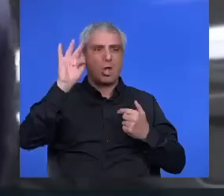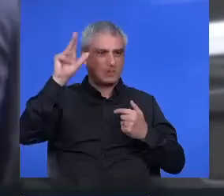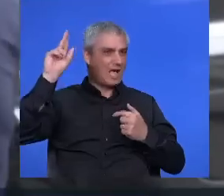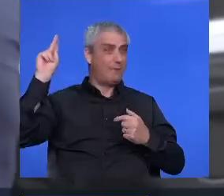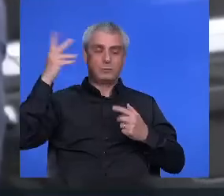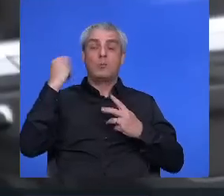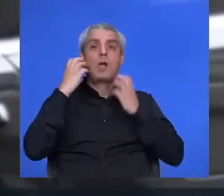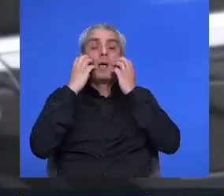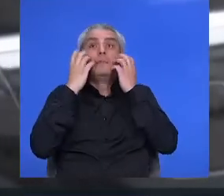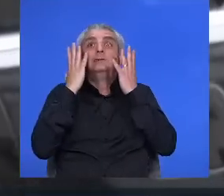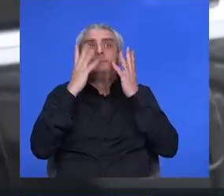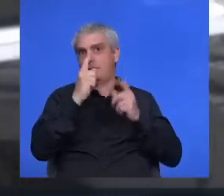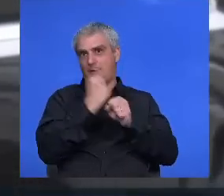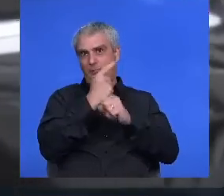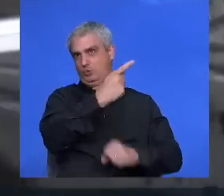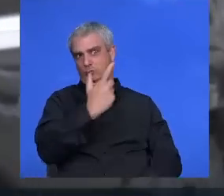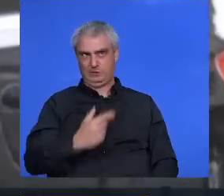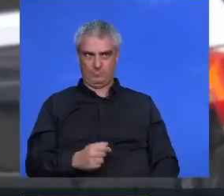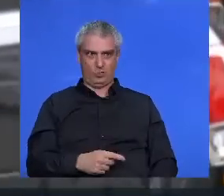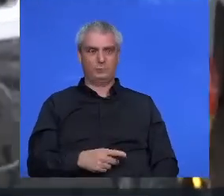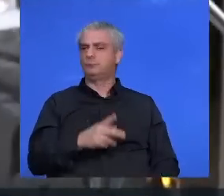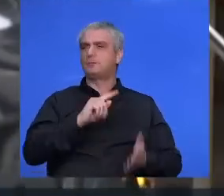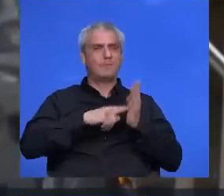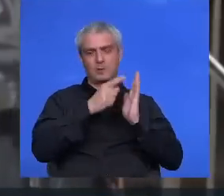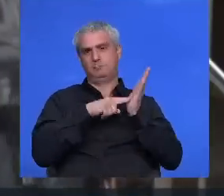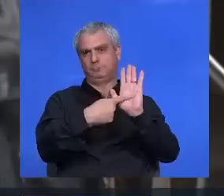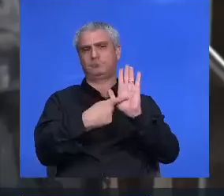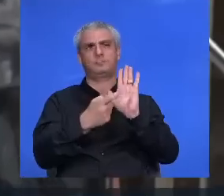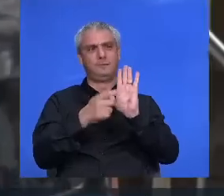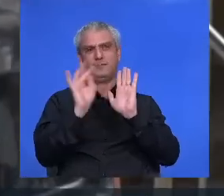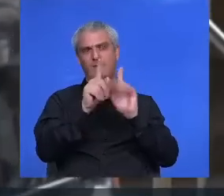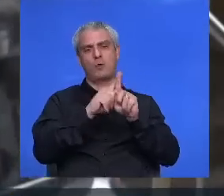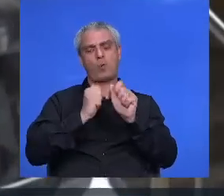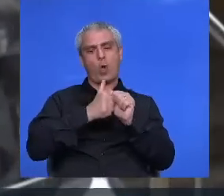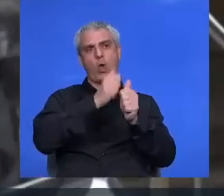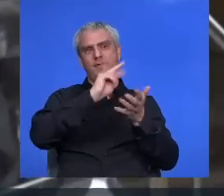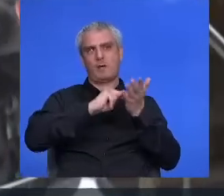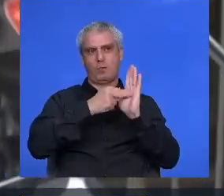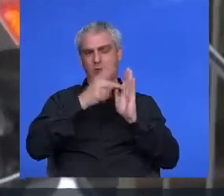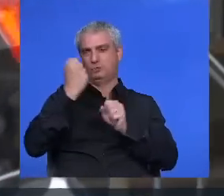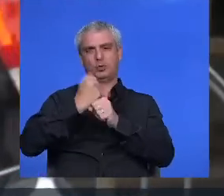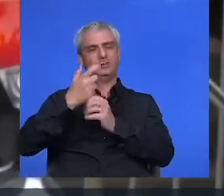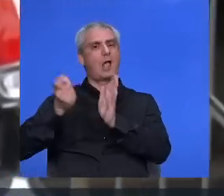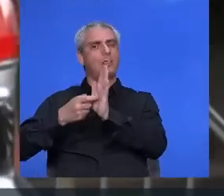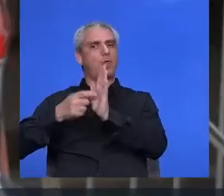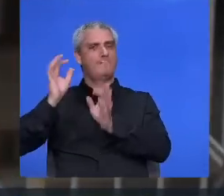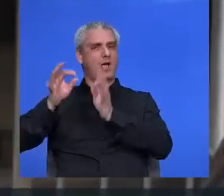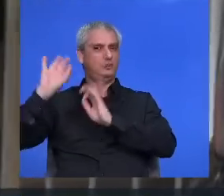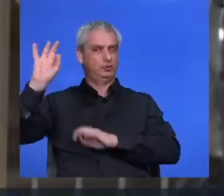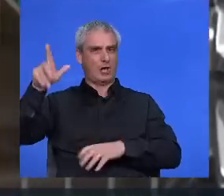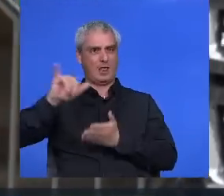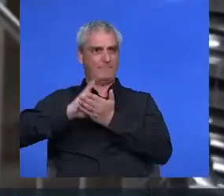blush. מטרת טראמפ היא להציג את התביעה נגדו כרדיפה פוליטית, אותה מנהל התובע של מנהטן בשליחותם של